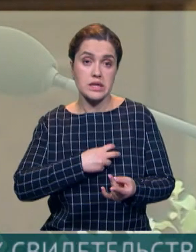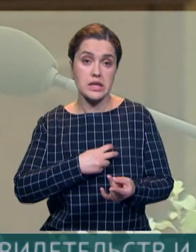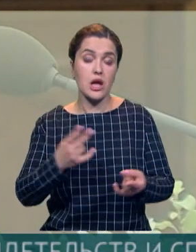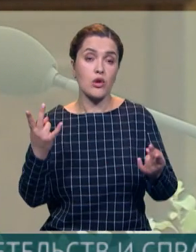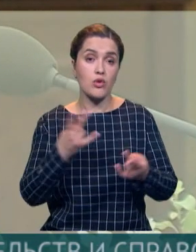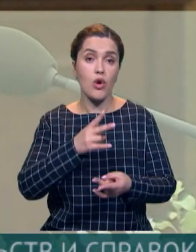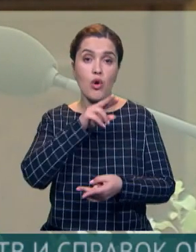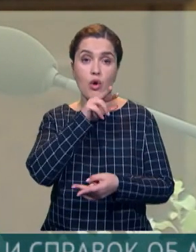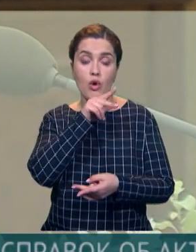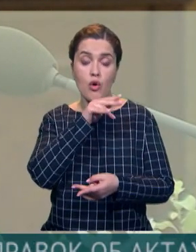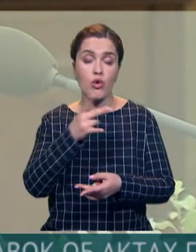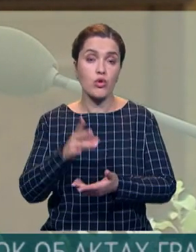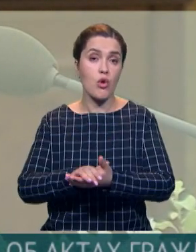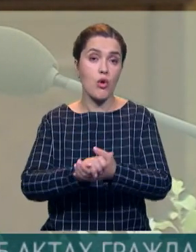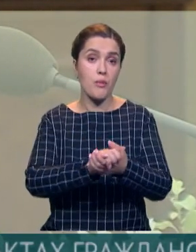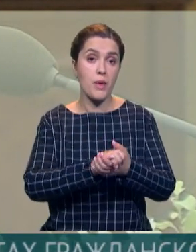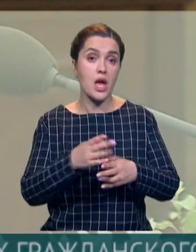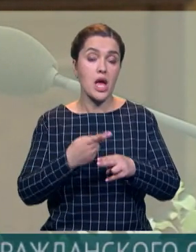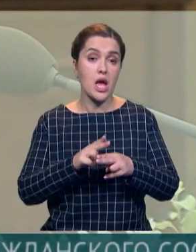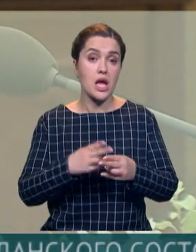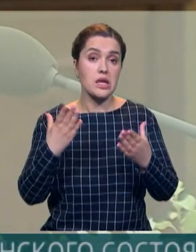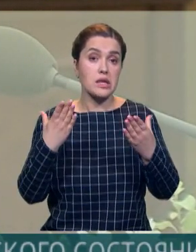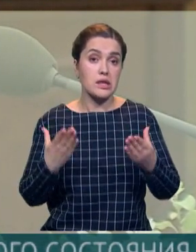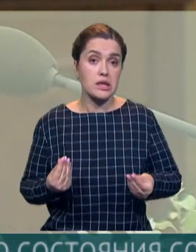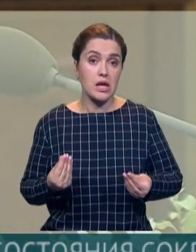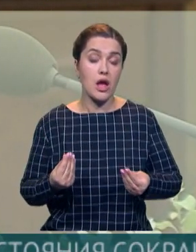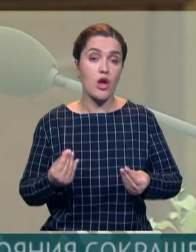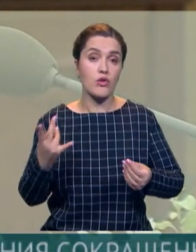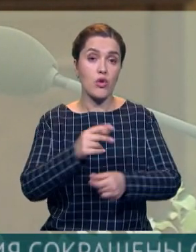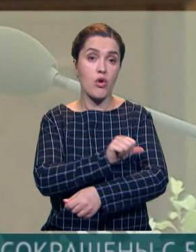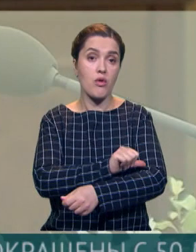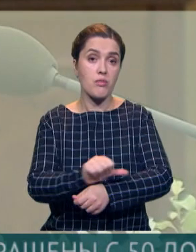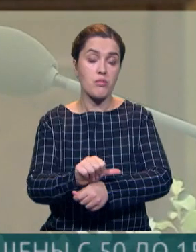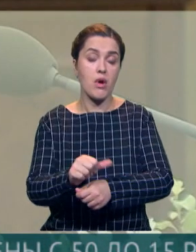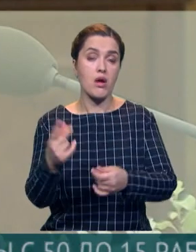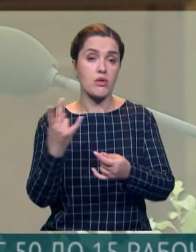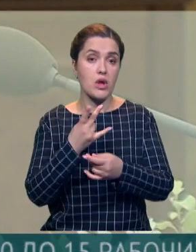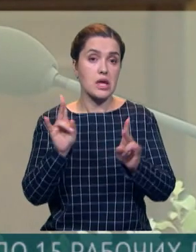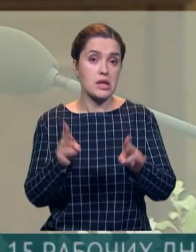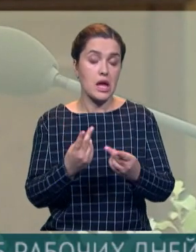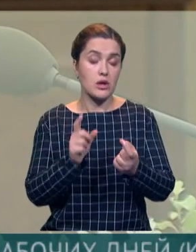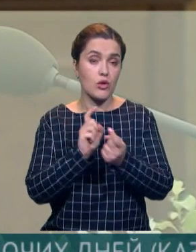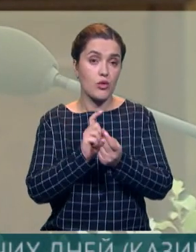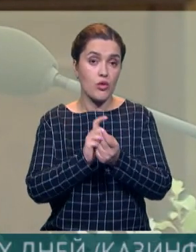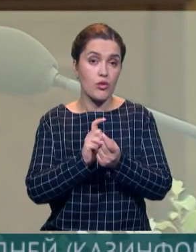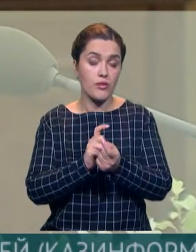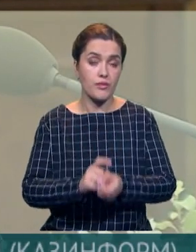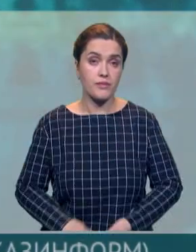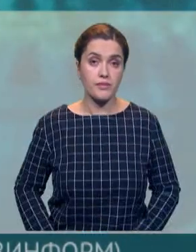на Корейский полуостров. С этого дня демаркационная линия больше не является символом раздора. Она стала символом мира.